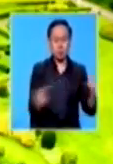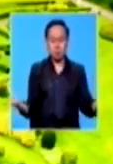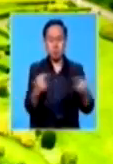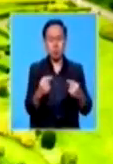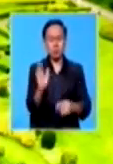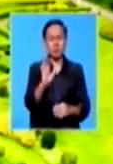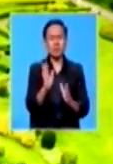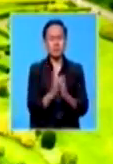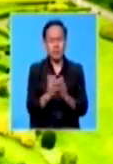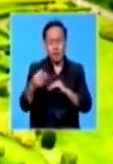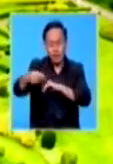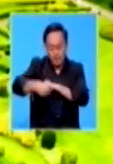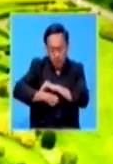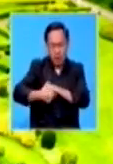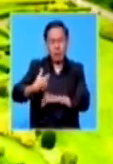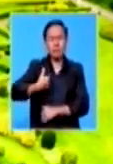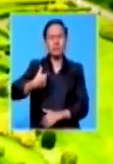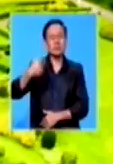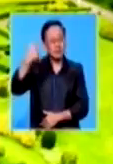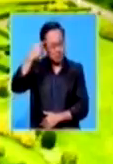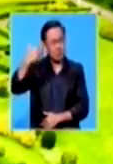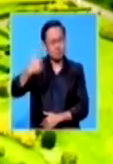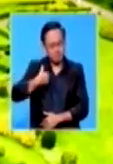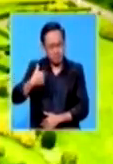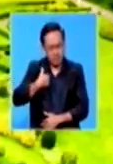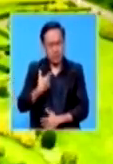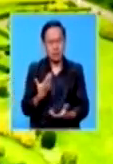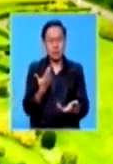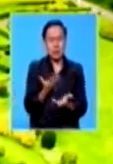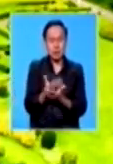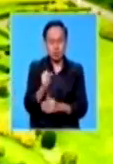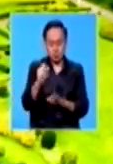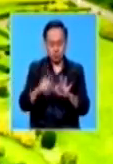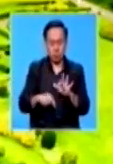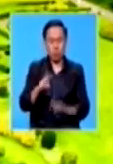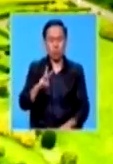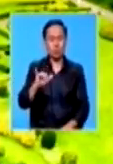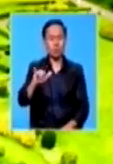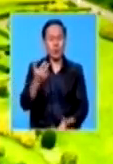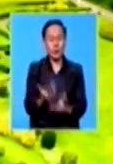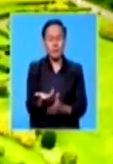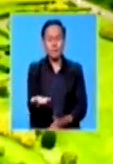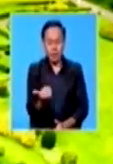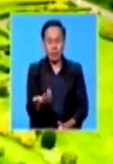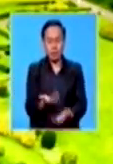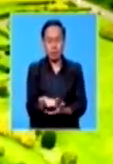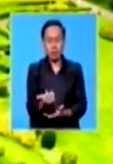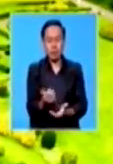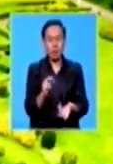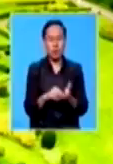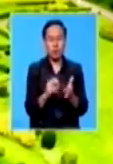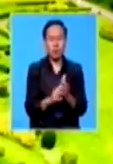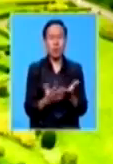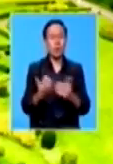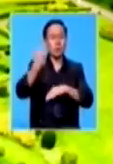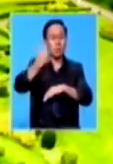งยังมีอยู่นะไม่ว่าจะเรียกอะไรนะผลประโยชน์เก็บสวยแล้วก็มีข่าวอยู่ใช่ไหมท่านบอกตำรวจท่านก็บอกแล้วว่าเดี๋ยวท่านจะสอบสวนให้ได้